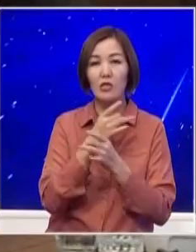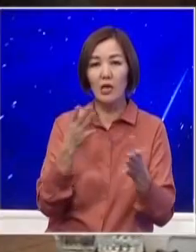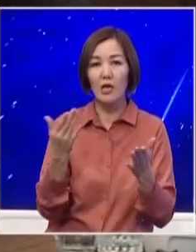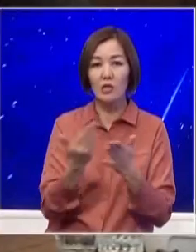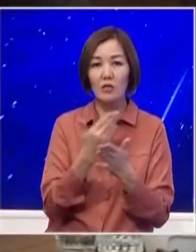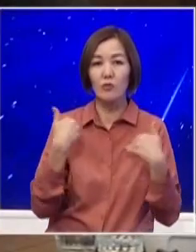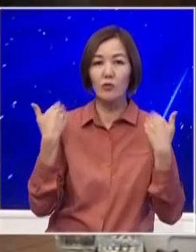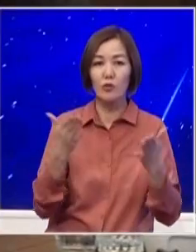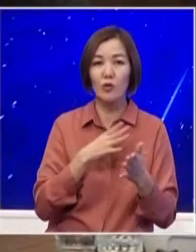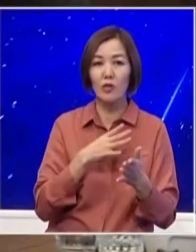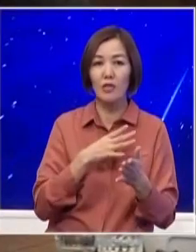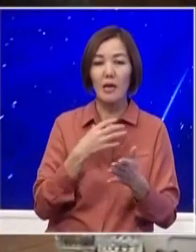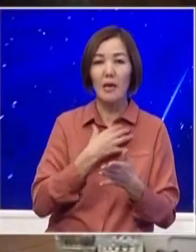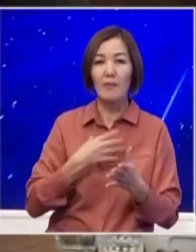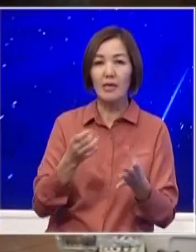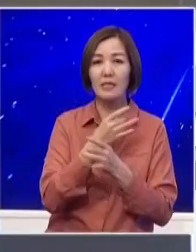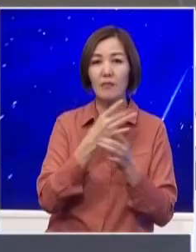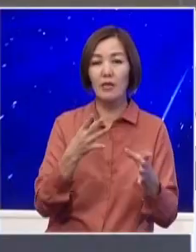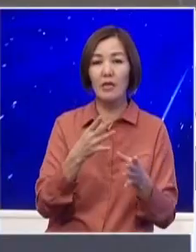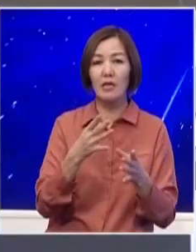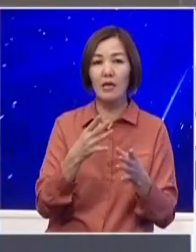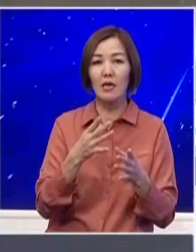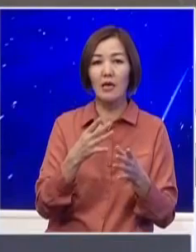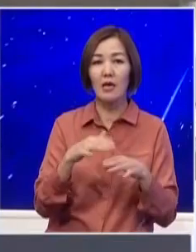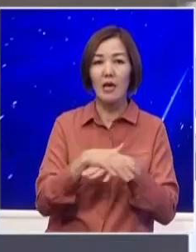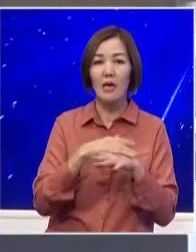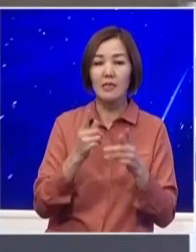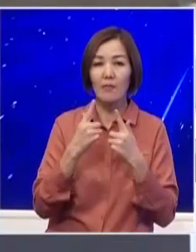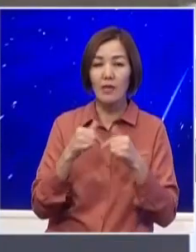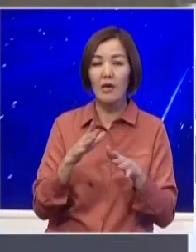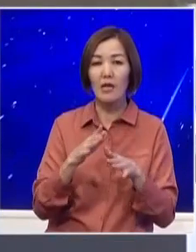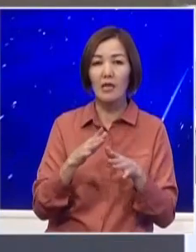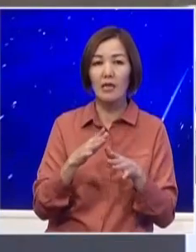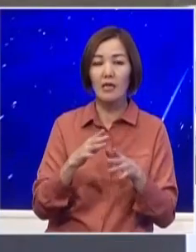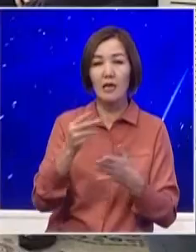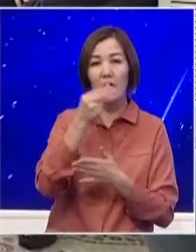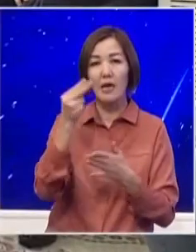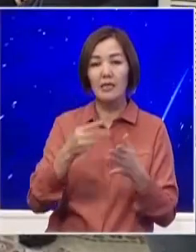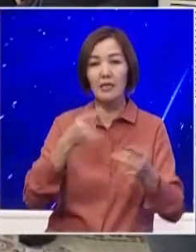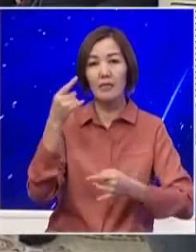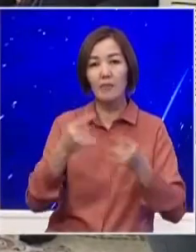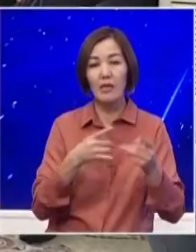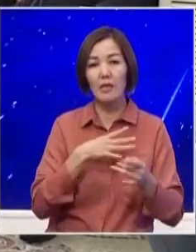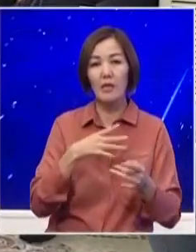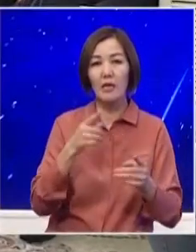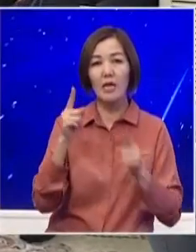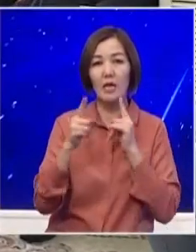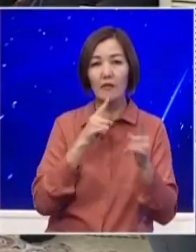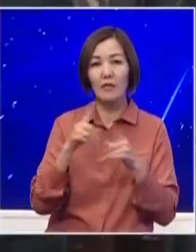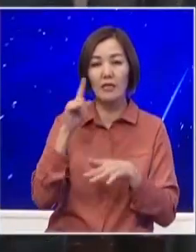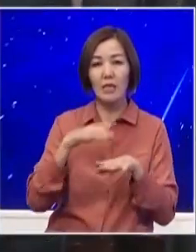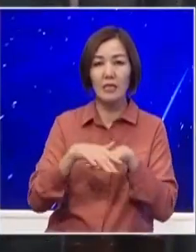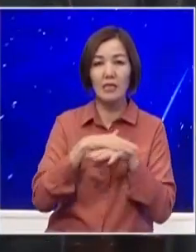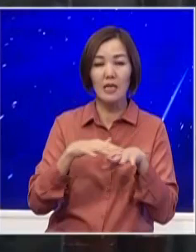алды. Десе де елдегі маңызды мереке дәл осы құрылым өкілдерінің басқосуымен басталды. Астанадағы бейнеконференцияны Қазақстан халқы